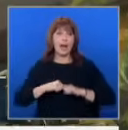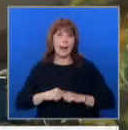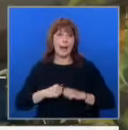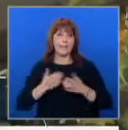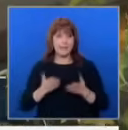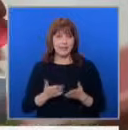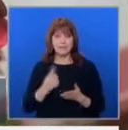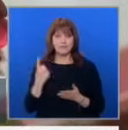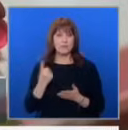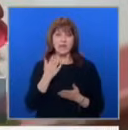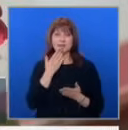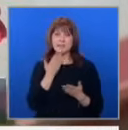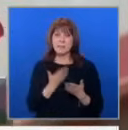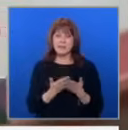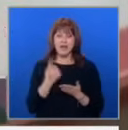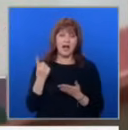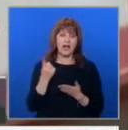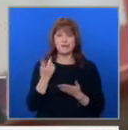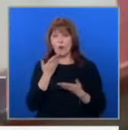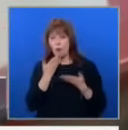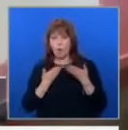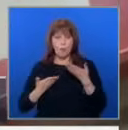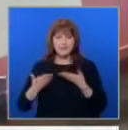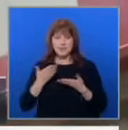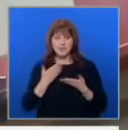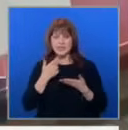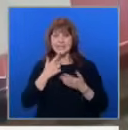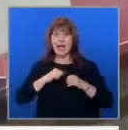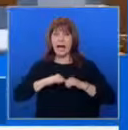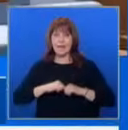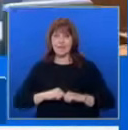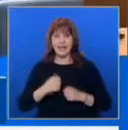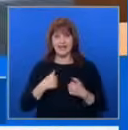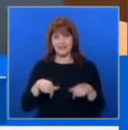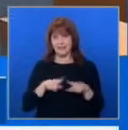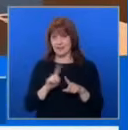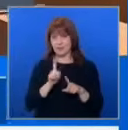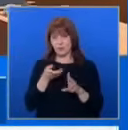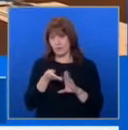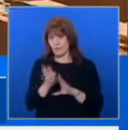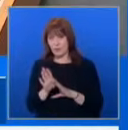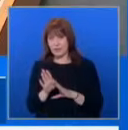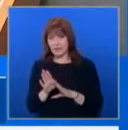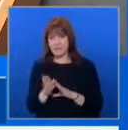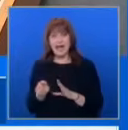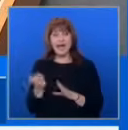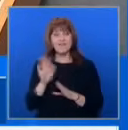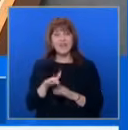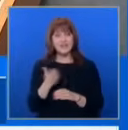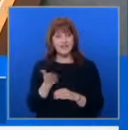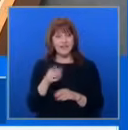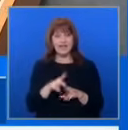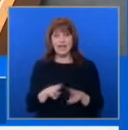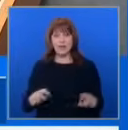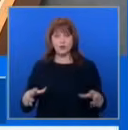предлага едно обсъждане за конкретен кабинет, на който ние не можем да отидем. Но след като си вече в Народното